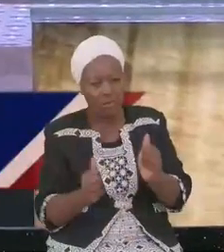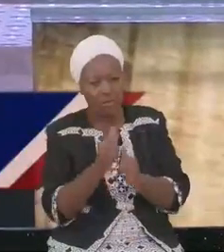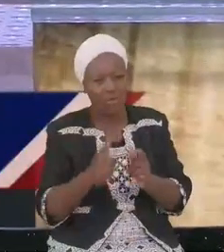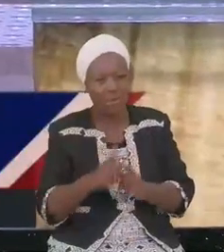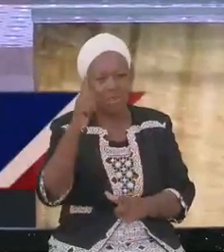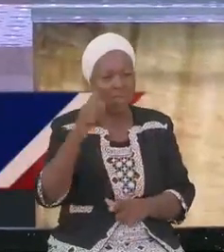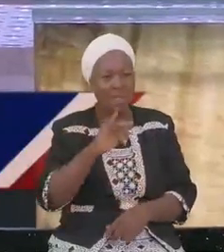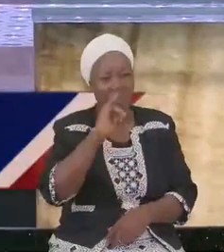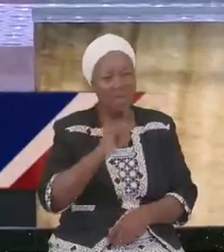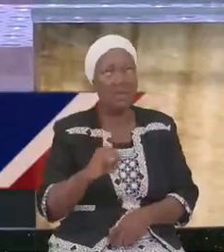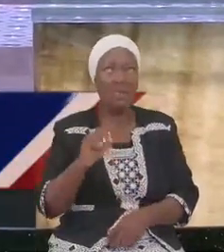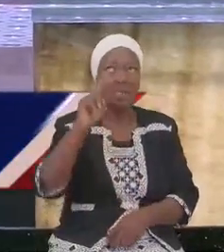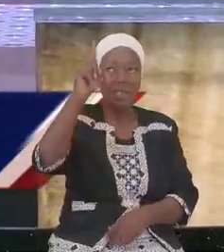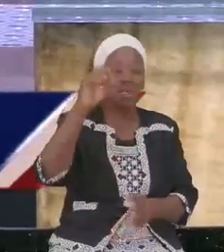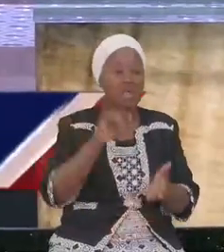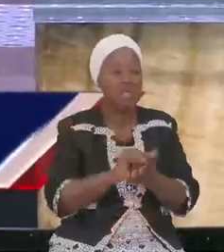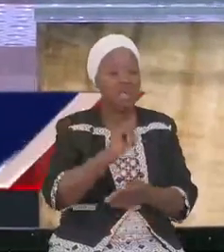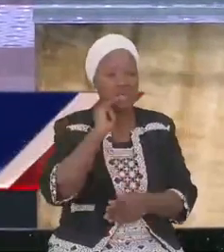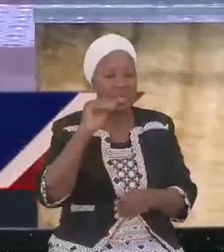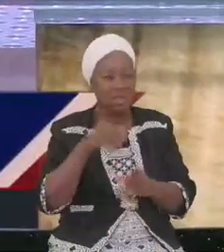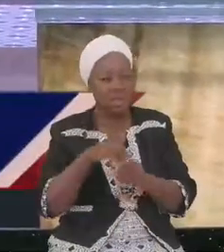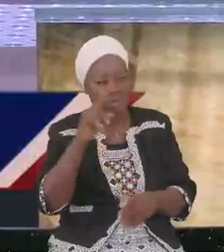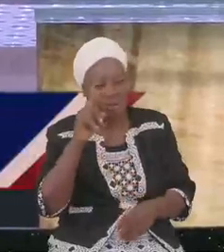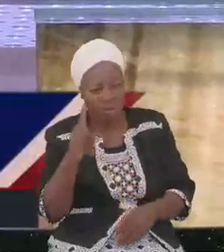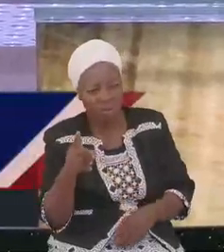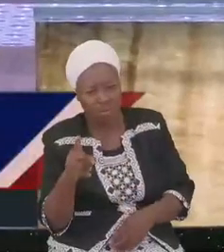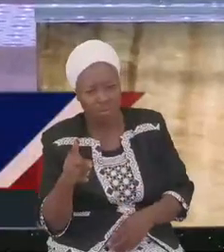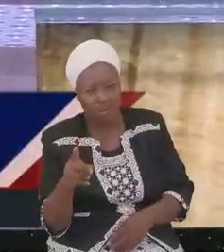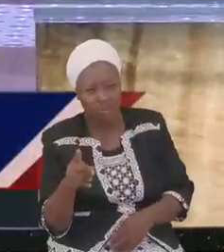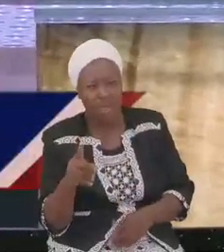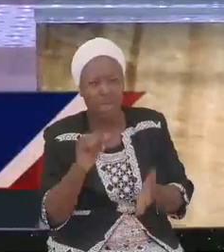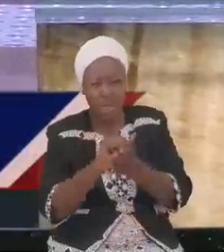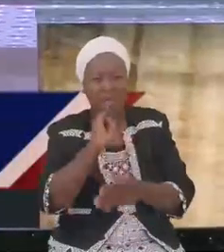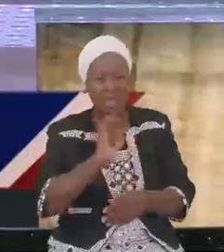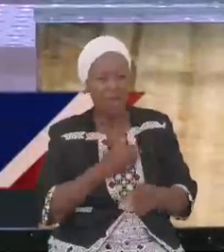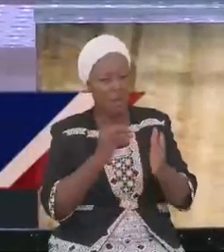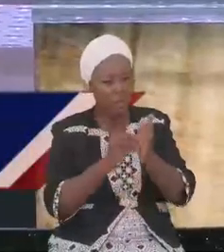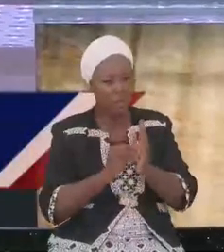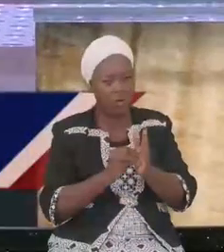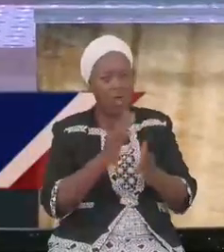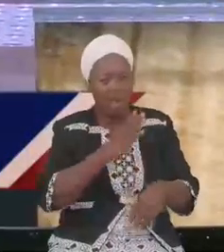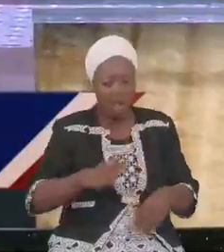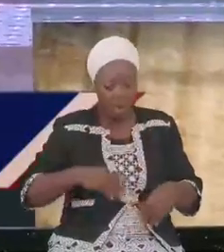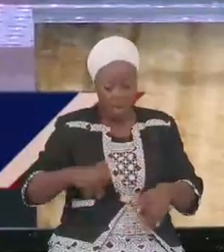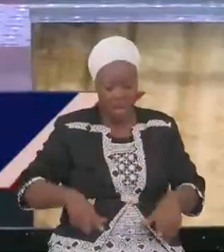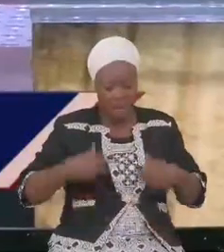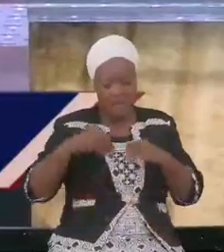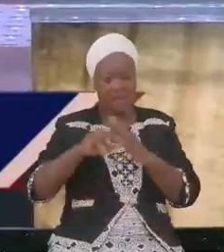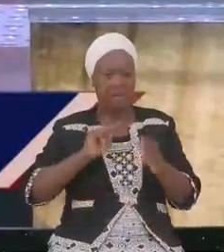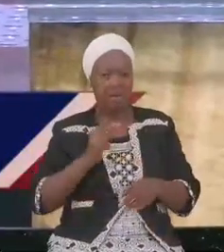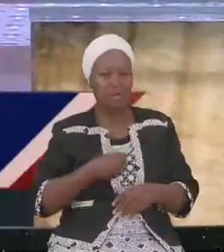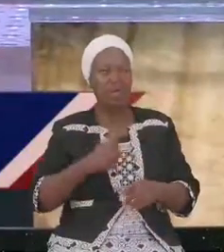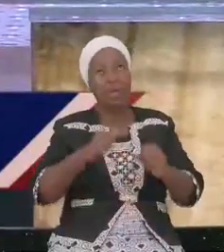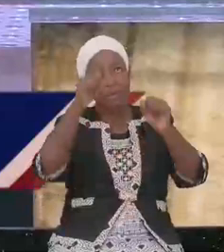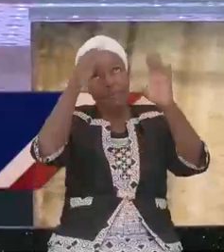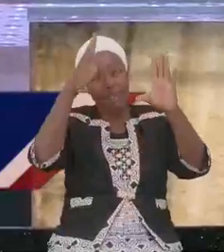en vous est plus grand. Et c'est notre portion. Christ vit en nous. Le Père vit